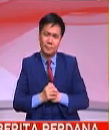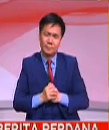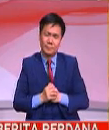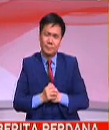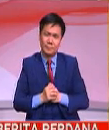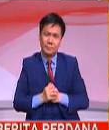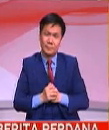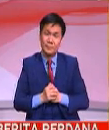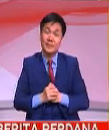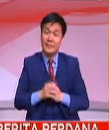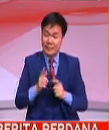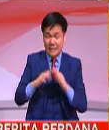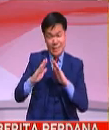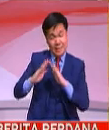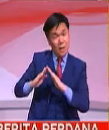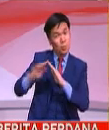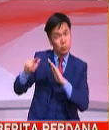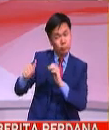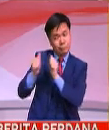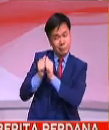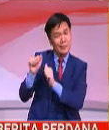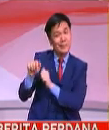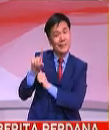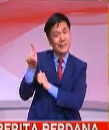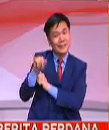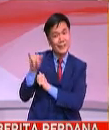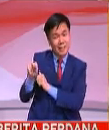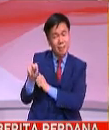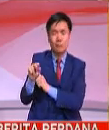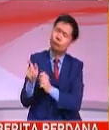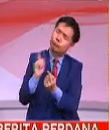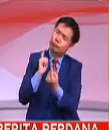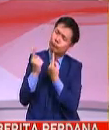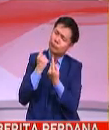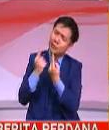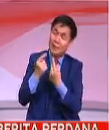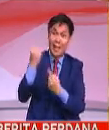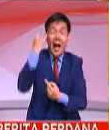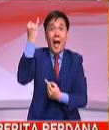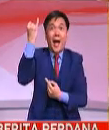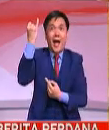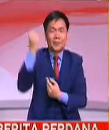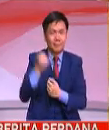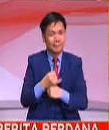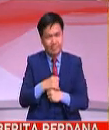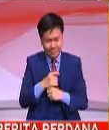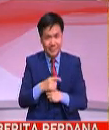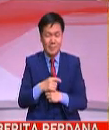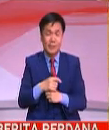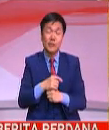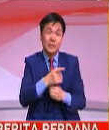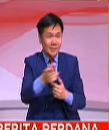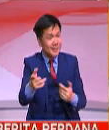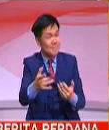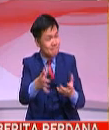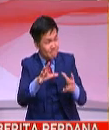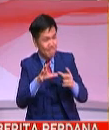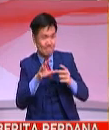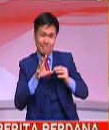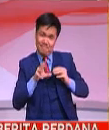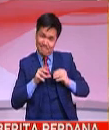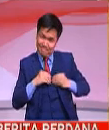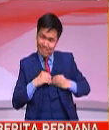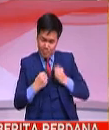Sebab kita duduk, saya duduk dengan Zain, so selalu kita bila kita berbual-bual, kita selalu ada idea. Pada semua yang menerima saya sebagai